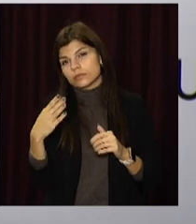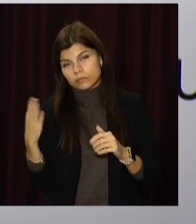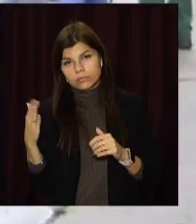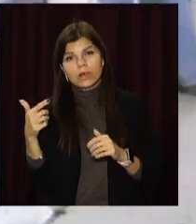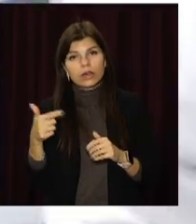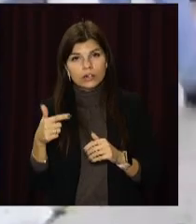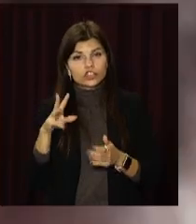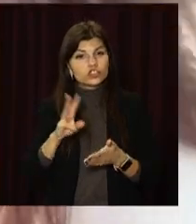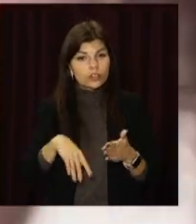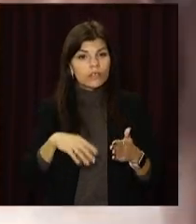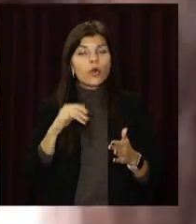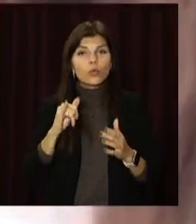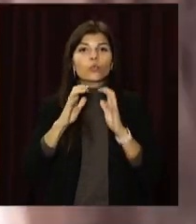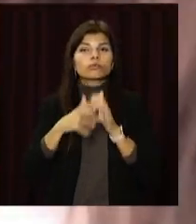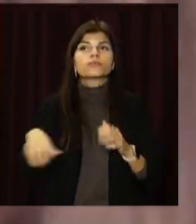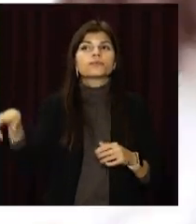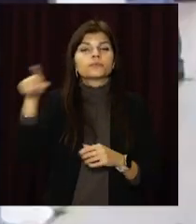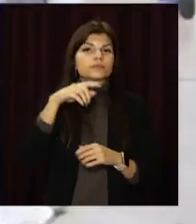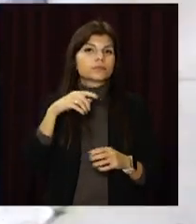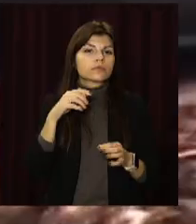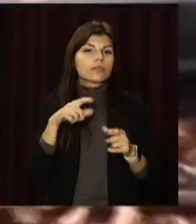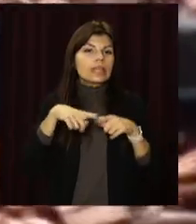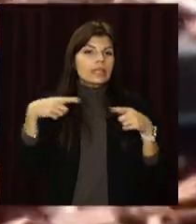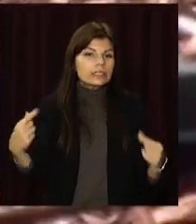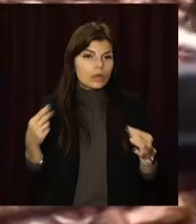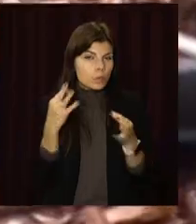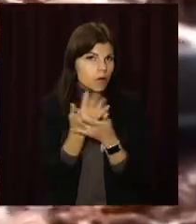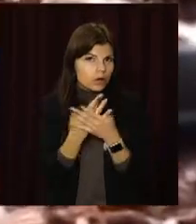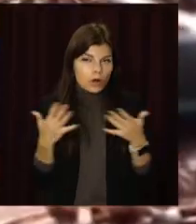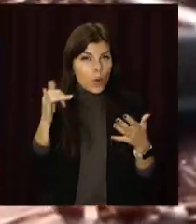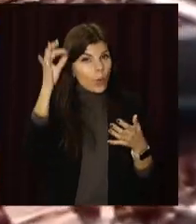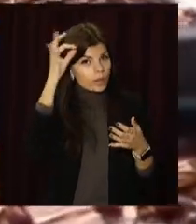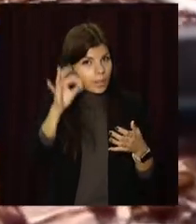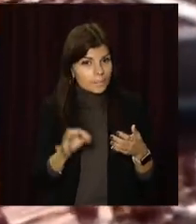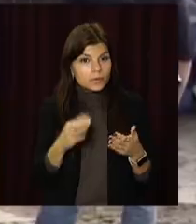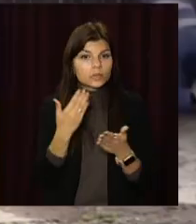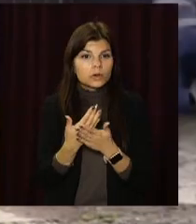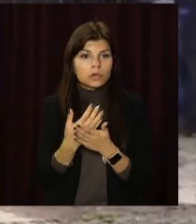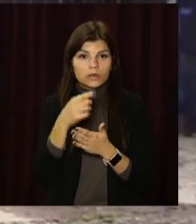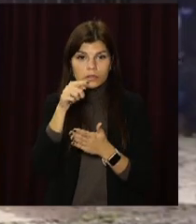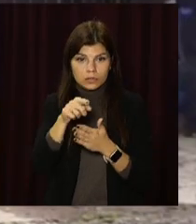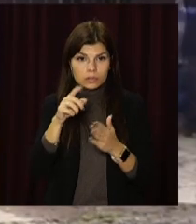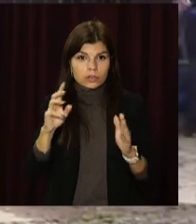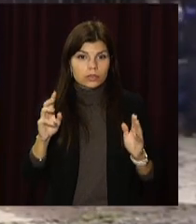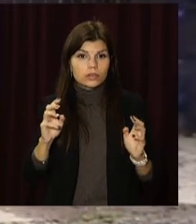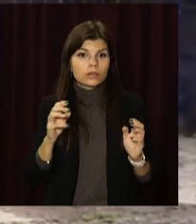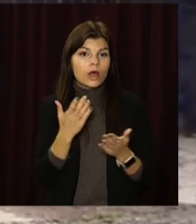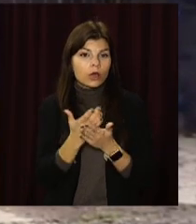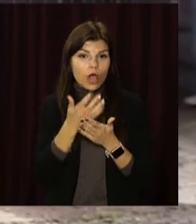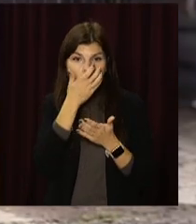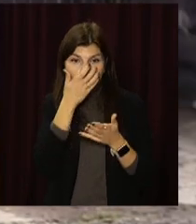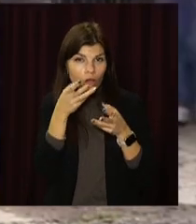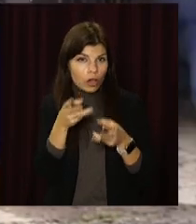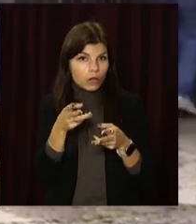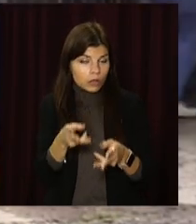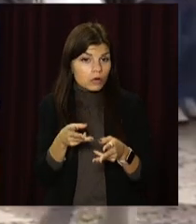21420 гривень. У світі по-різному використовують опале листя. Зокрема, у Німеччині за допомогою нього опалюють квартири. Називають